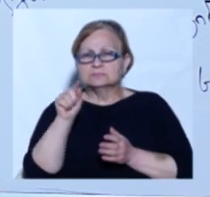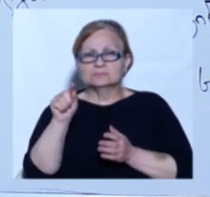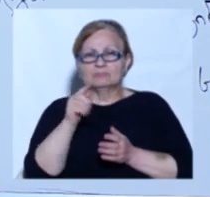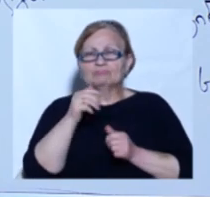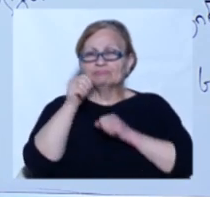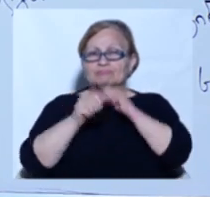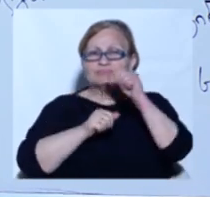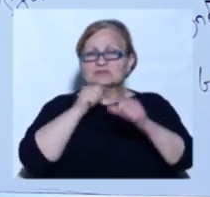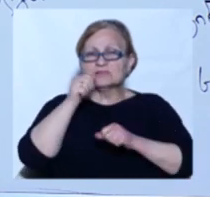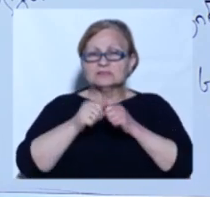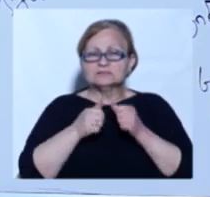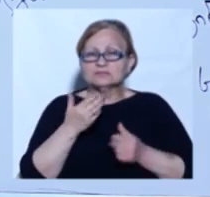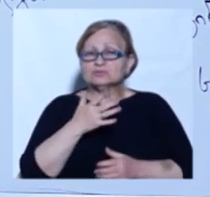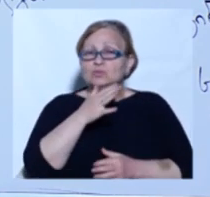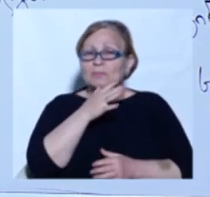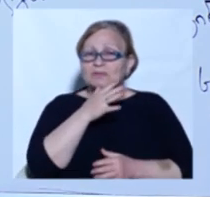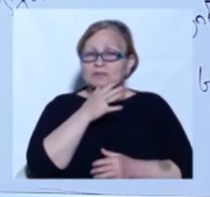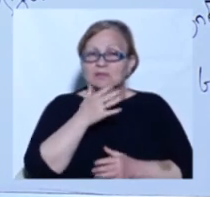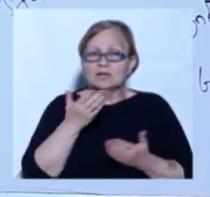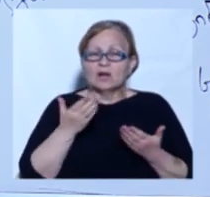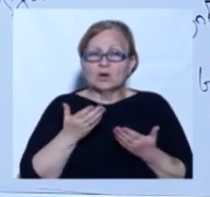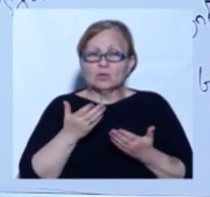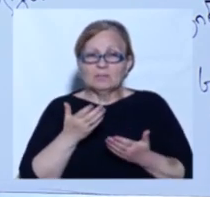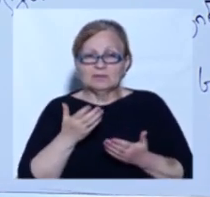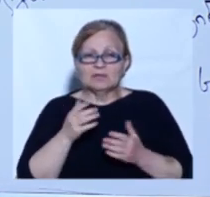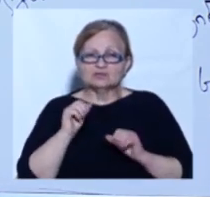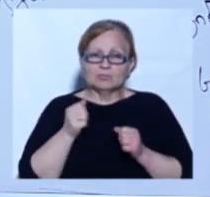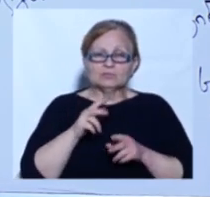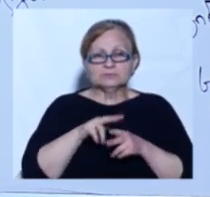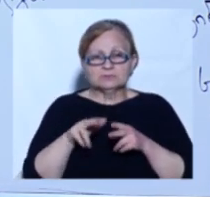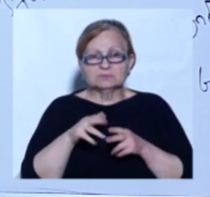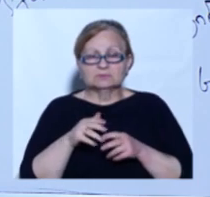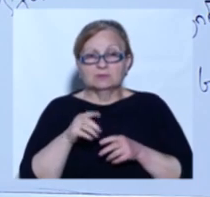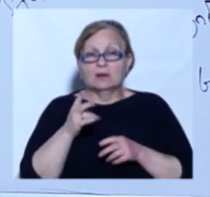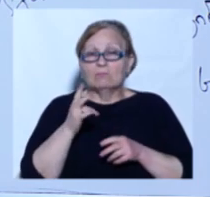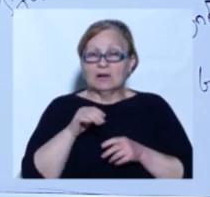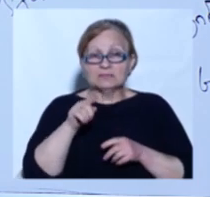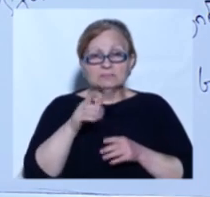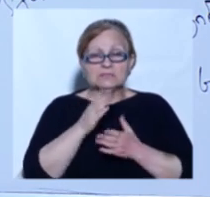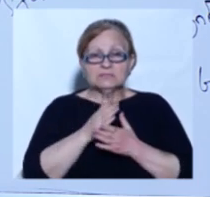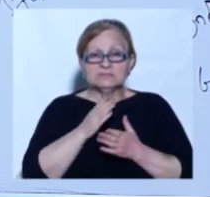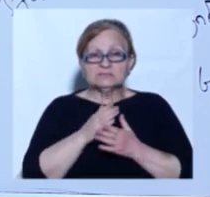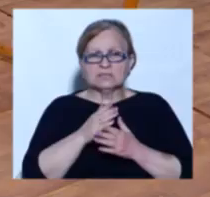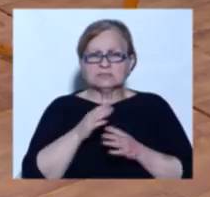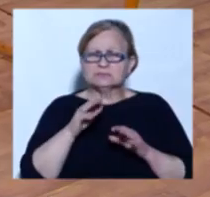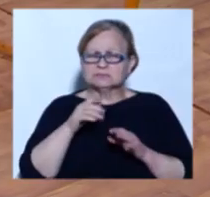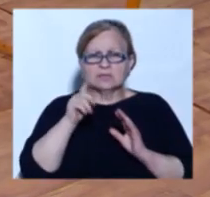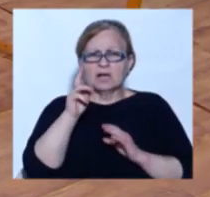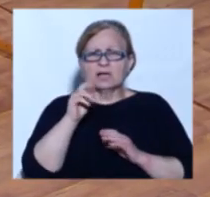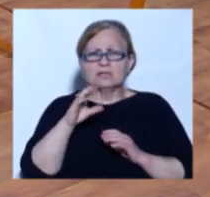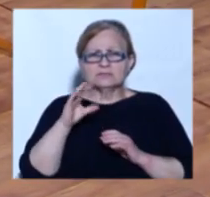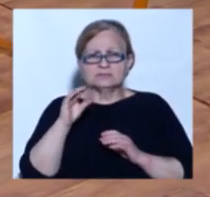წელიწადის რომელიმე დროზე, აღწერილი უნდა იყოს პეიზაჟი. თუმცა ეს არის კლასიკური ჰაიკუს მახასიათებლები და